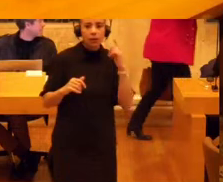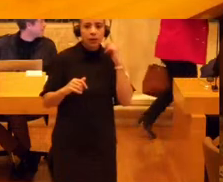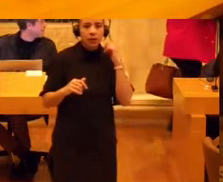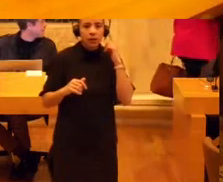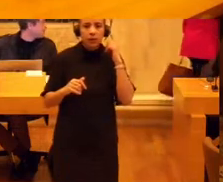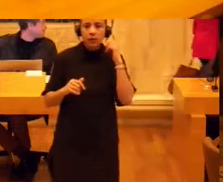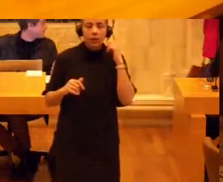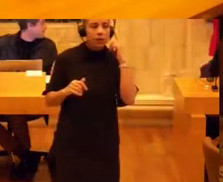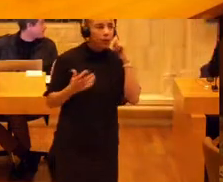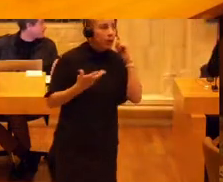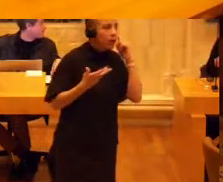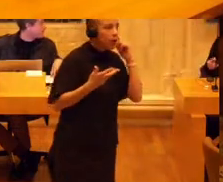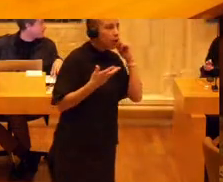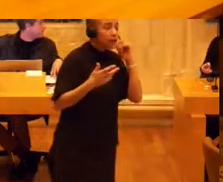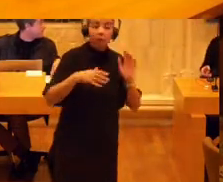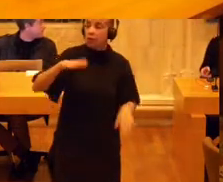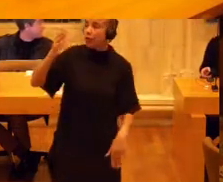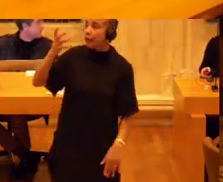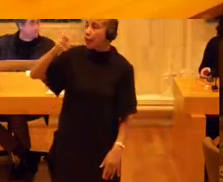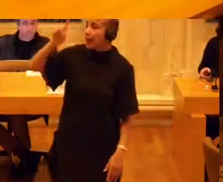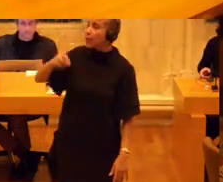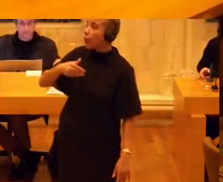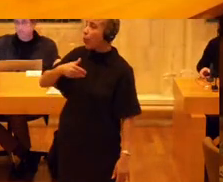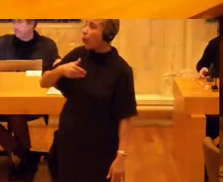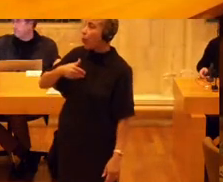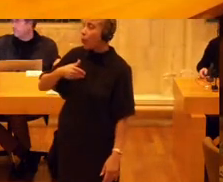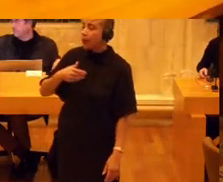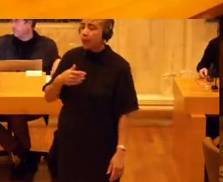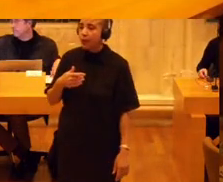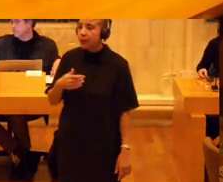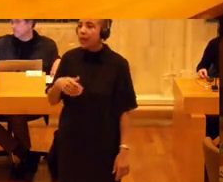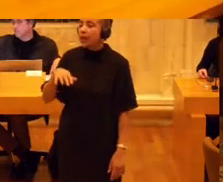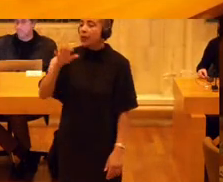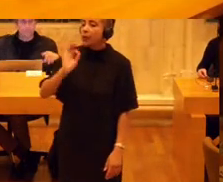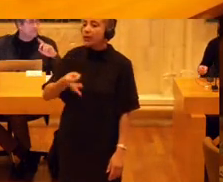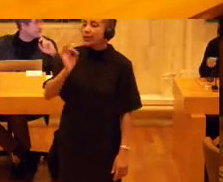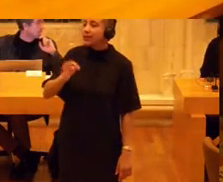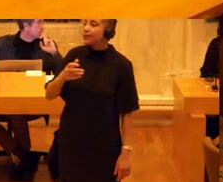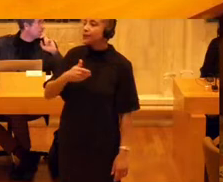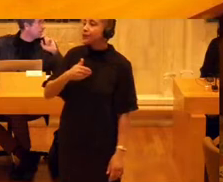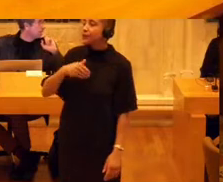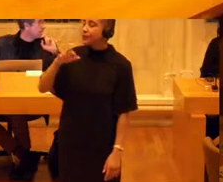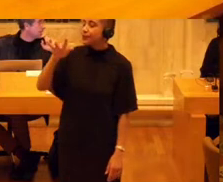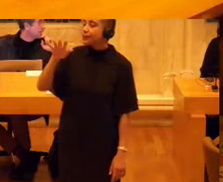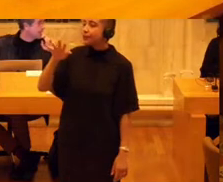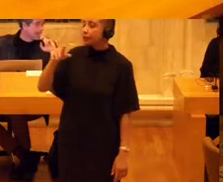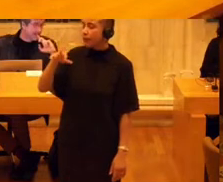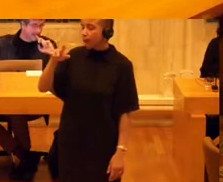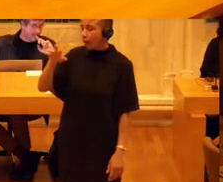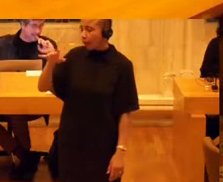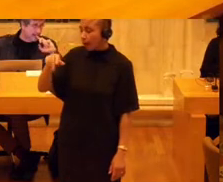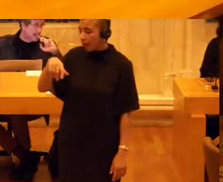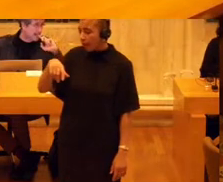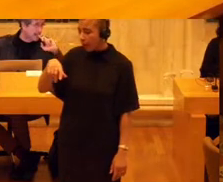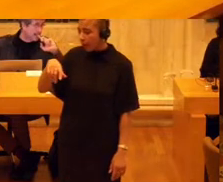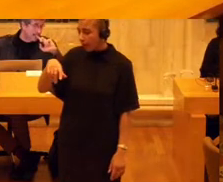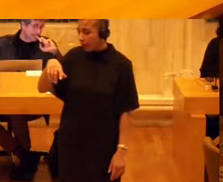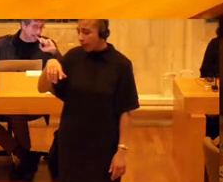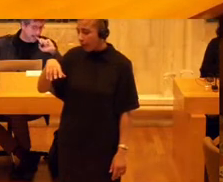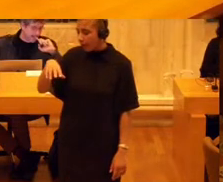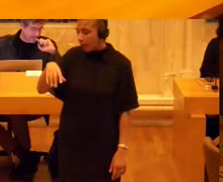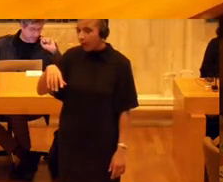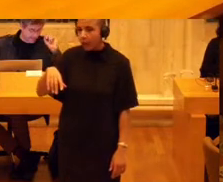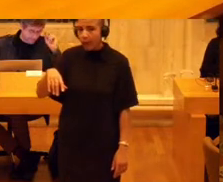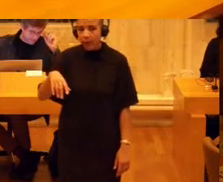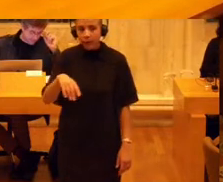Ah bon, c'est pour tandem d'habitude. Juste la parole. Allez-y. Oui, par rapport à ce soutien pour le financement des BAFA que